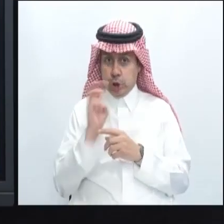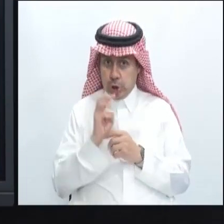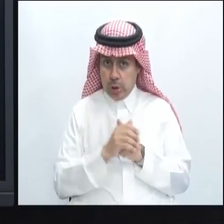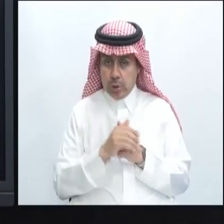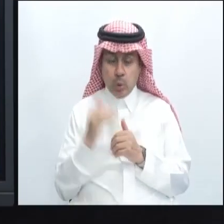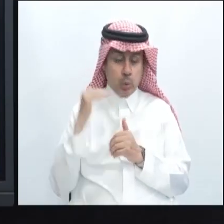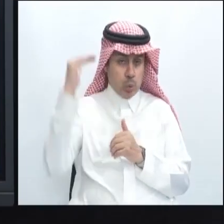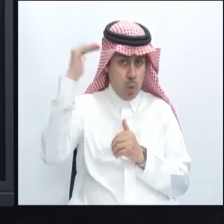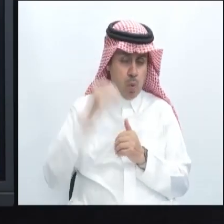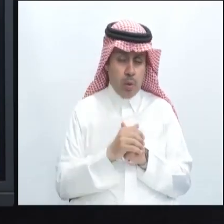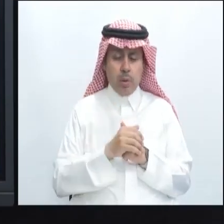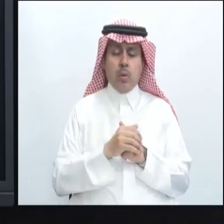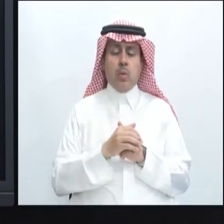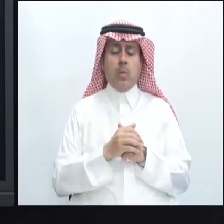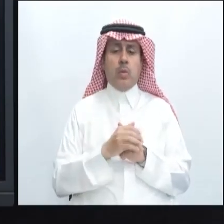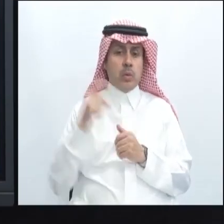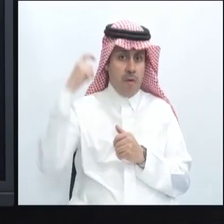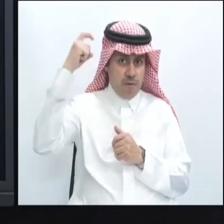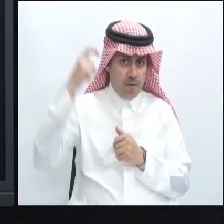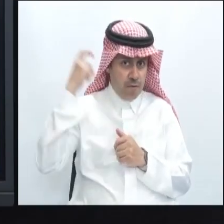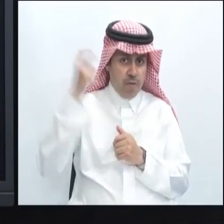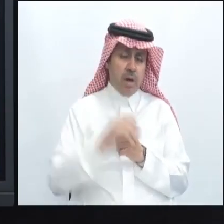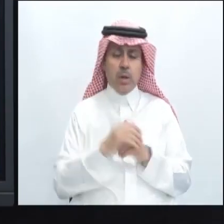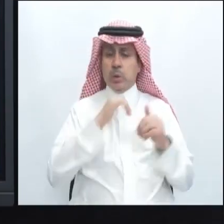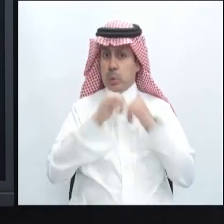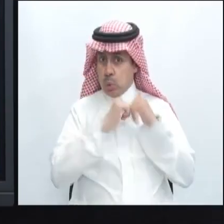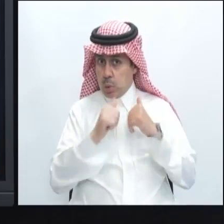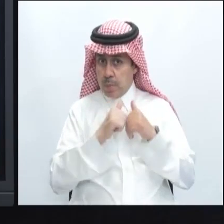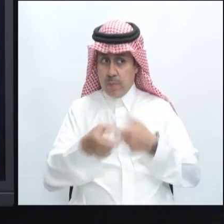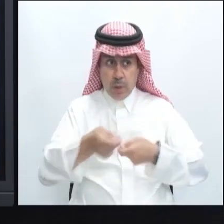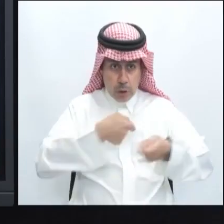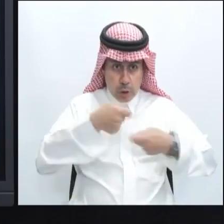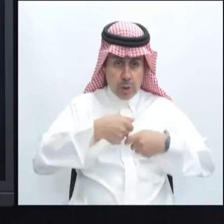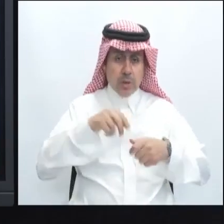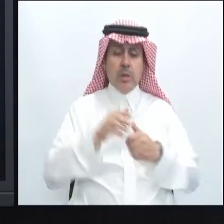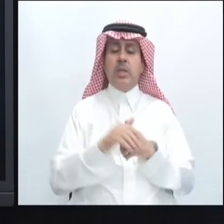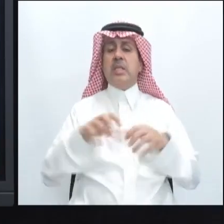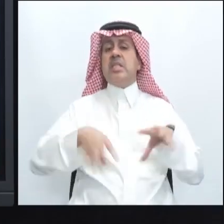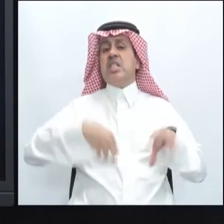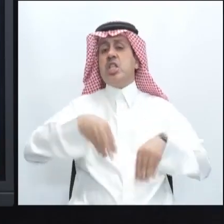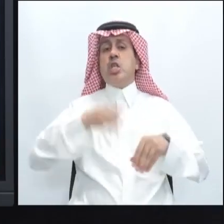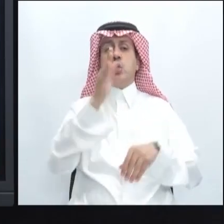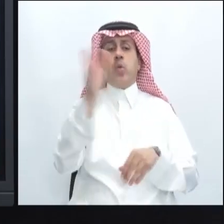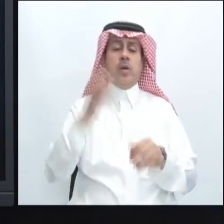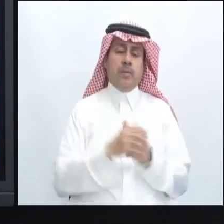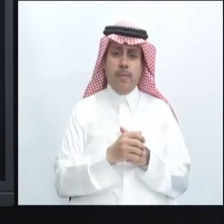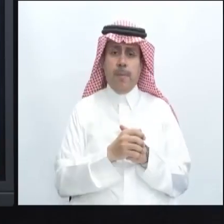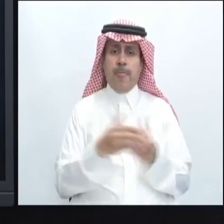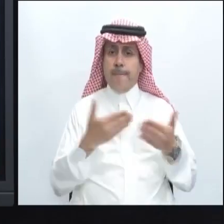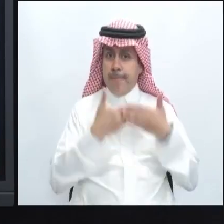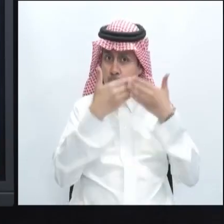استراتيجيه خاصه بها ومزيج لعمليه التسويق خاص بها لكل منتج قد يكون لكل خدمه